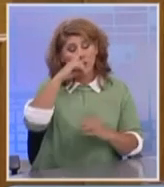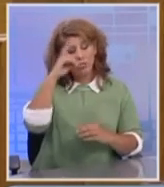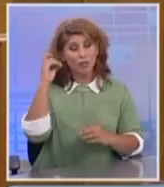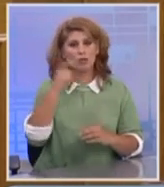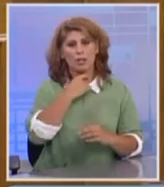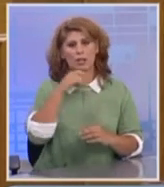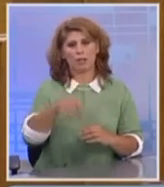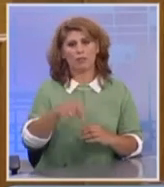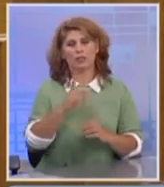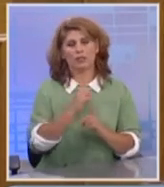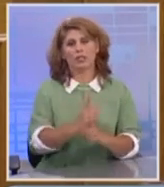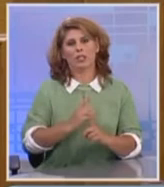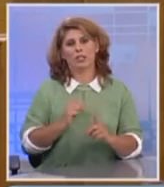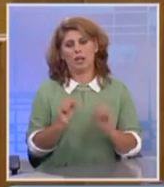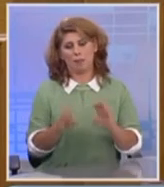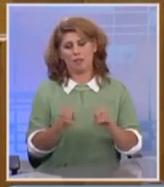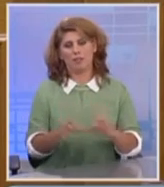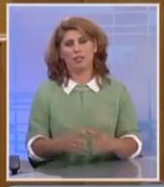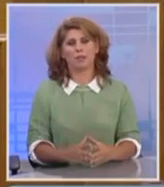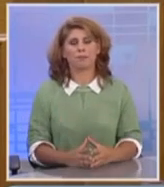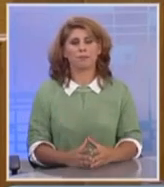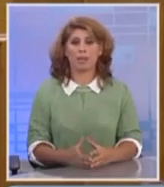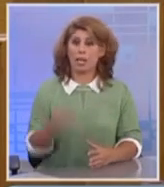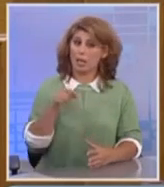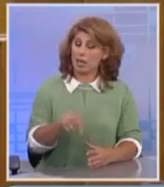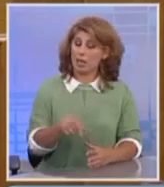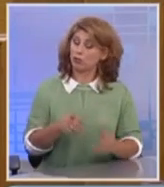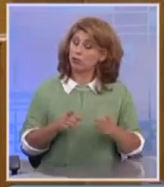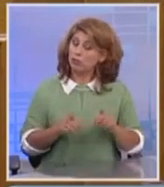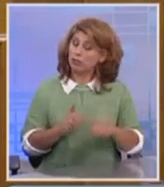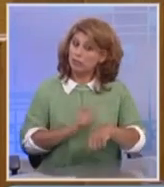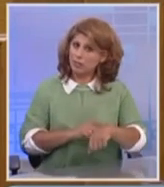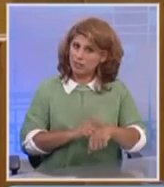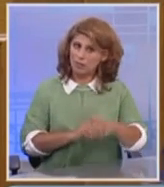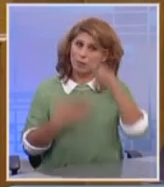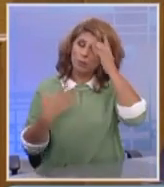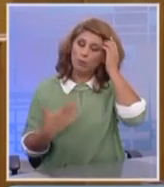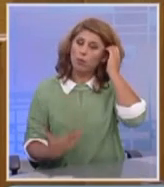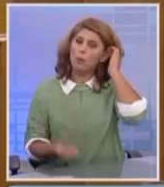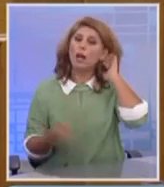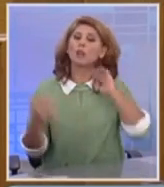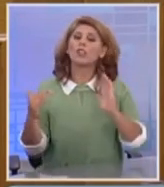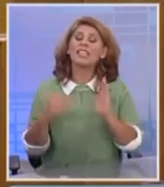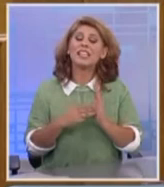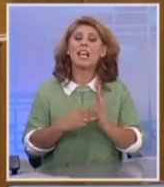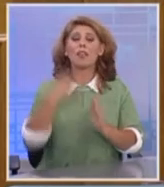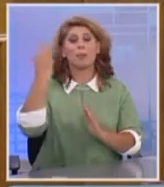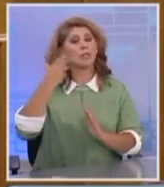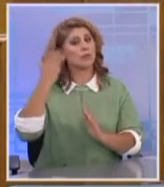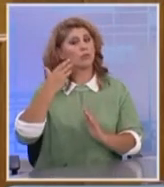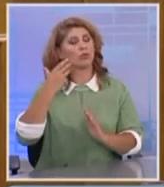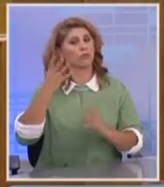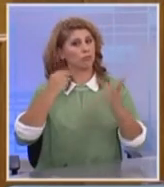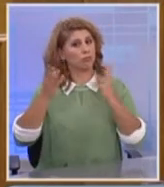ανάγκες αυτής της ειδικής εκπαίδευσης. Και αυτό την ίδια στιγμή που υπάρχουν χιλιάδες επιστημονικά